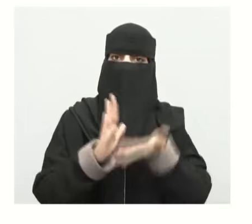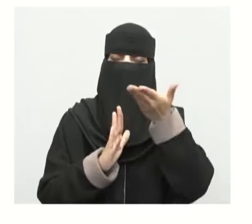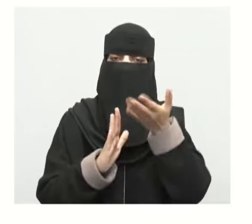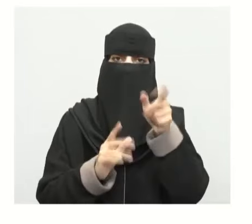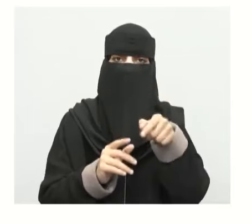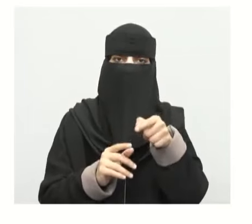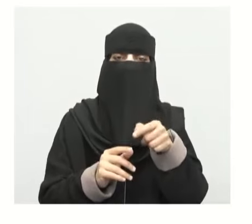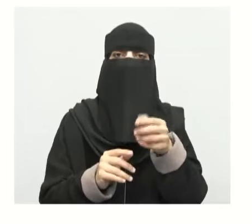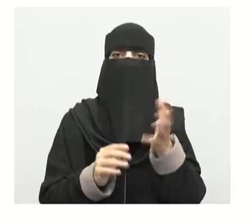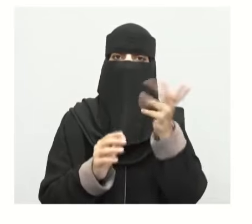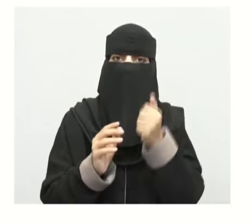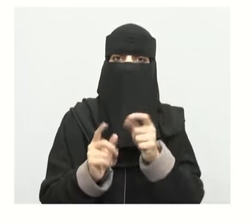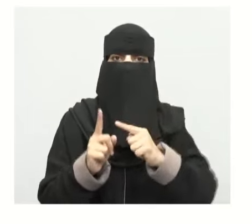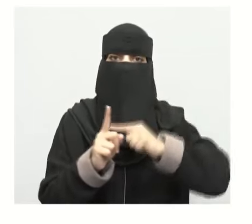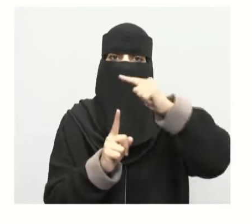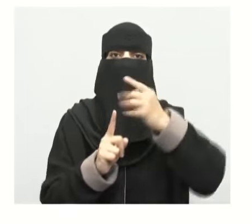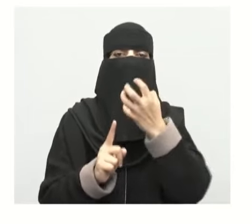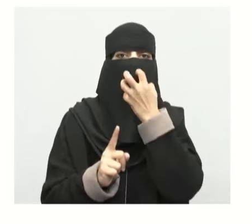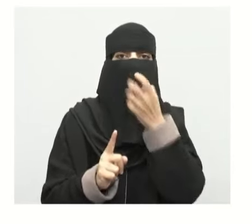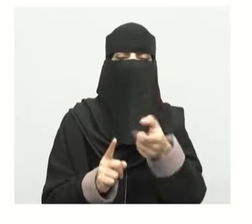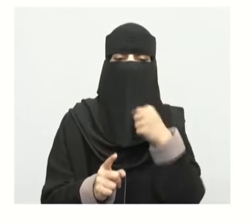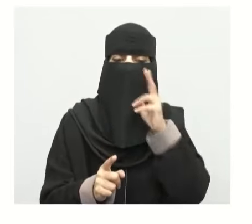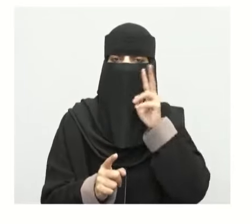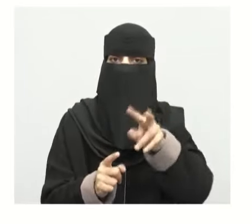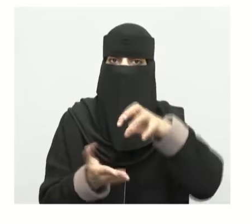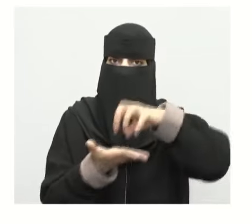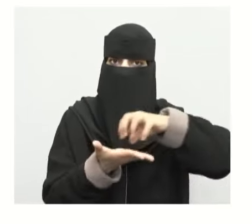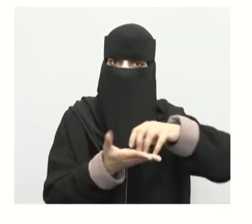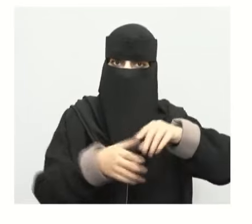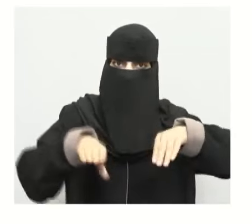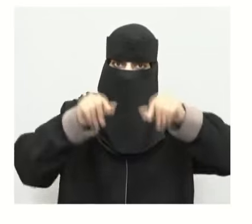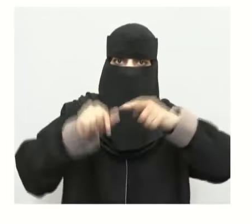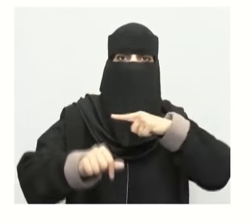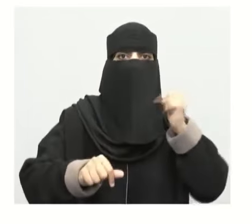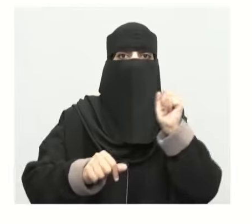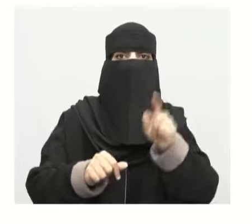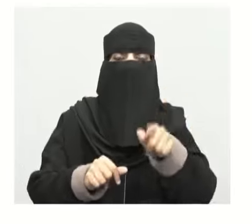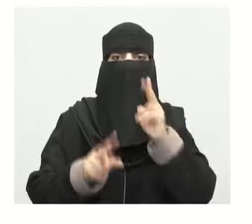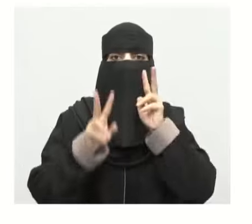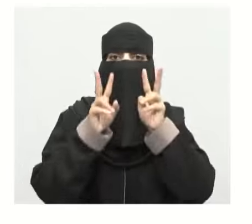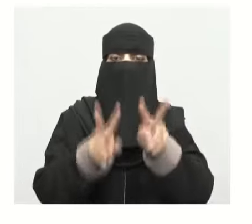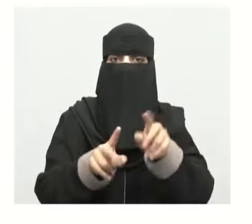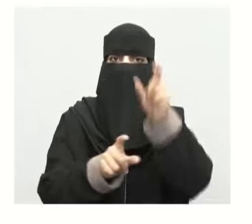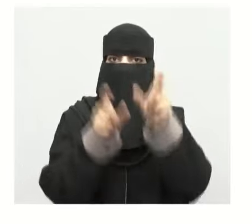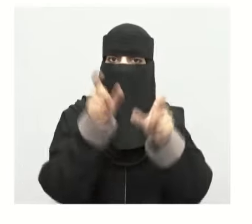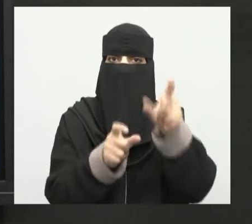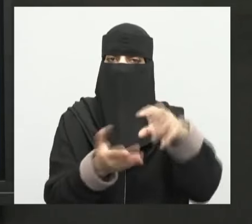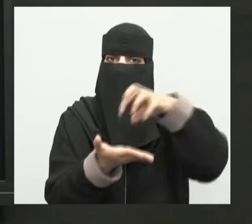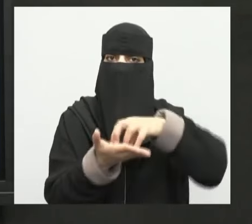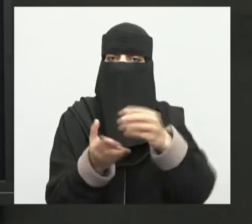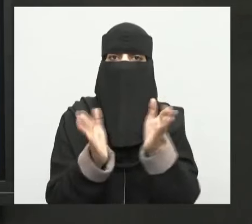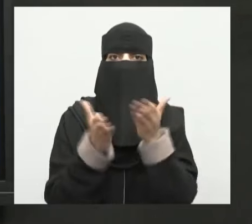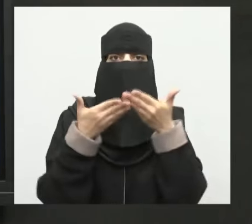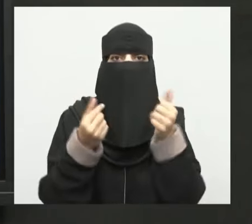درجه الحراره اذا اذا نظرنا الى المناطق الصحراويه فاننا نلحظ